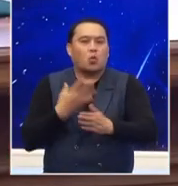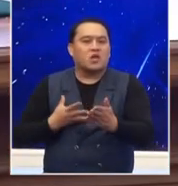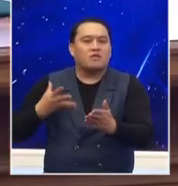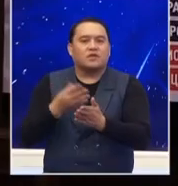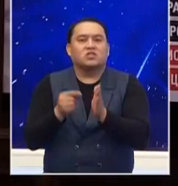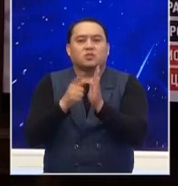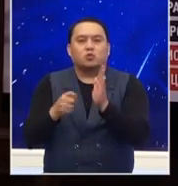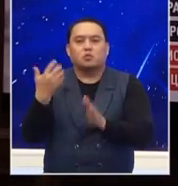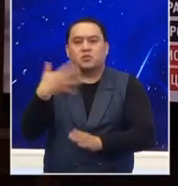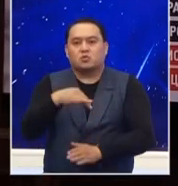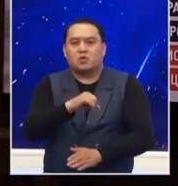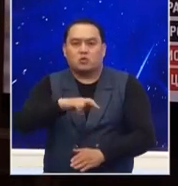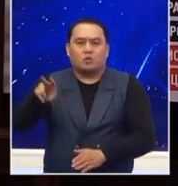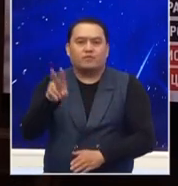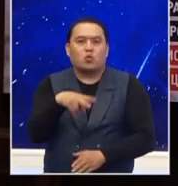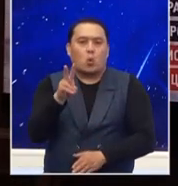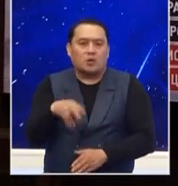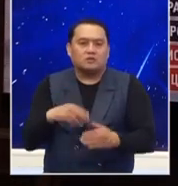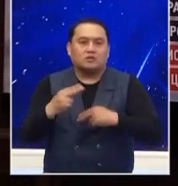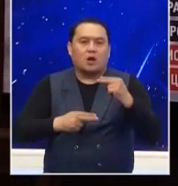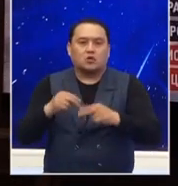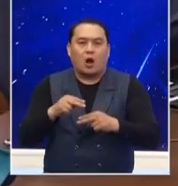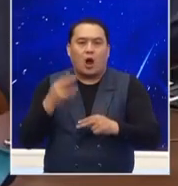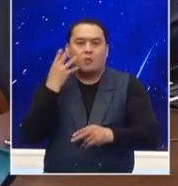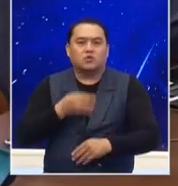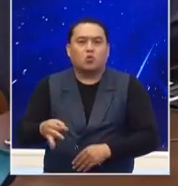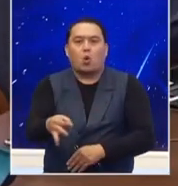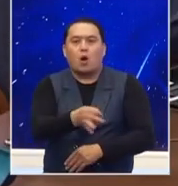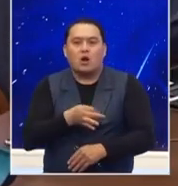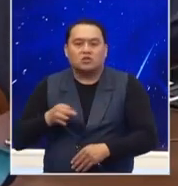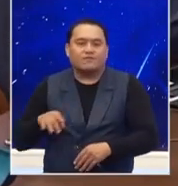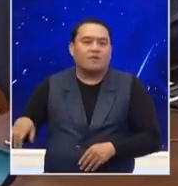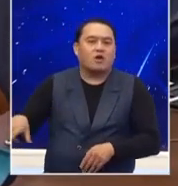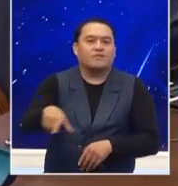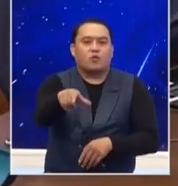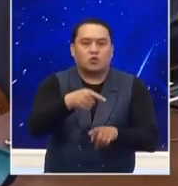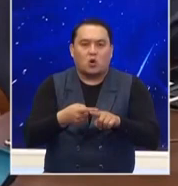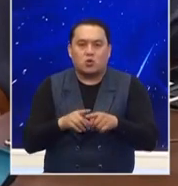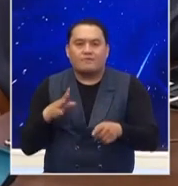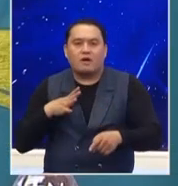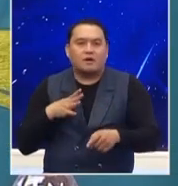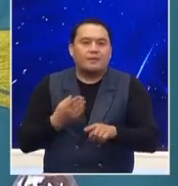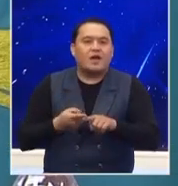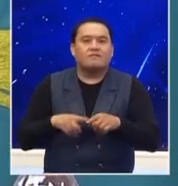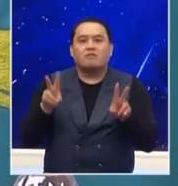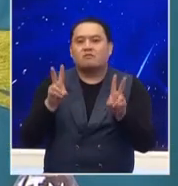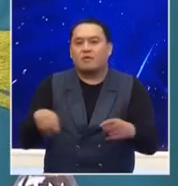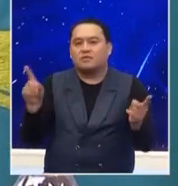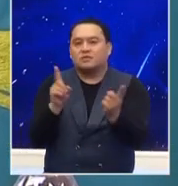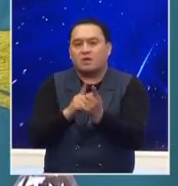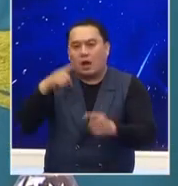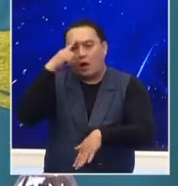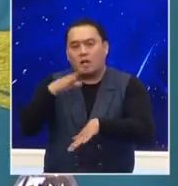инвестировала 750 миллионов долларов в строительство большой алматинской кольцевой автомобильной дороги. В рамках встречи